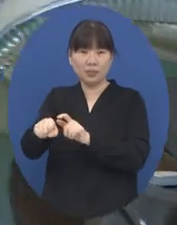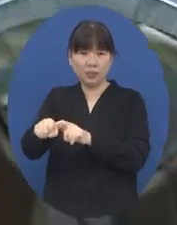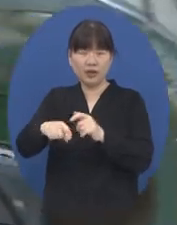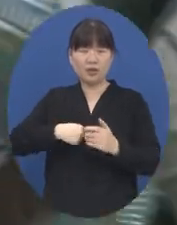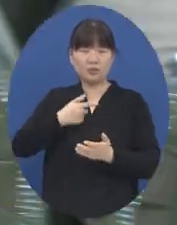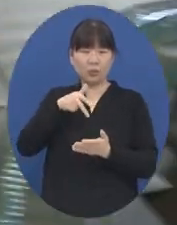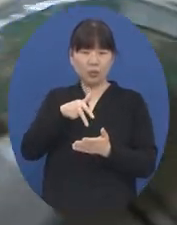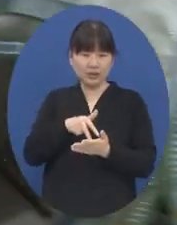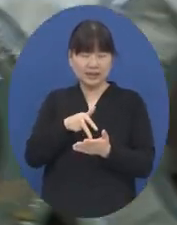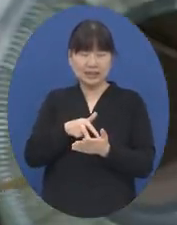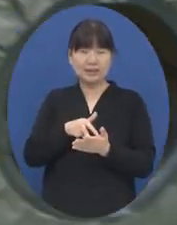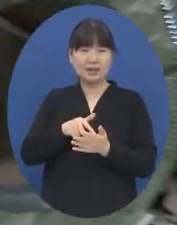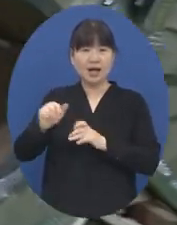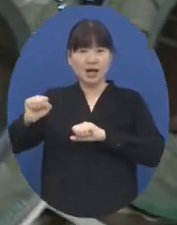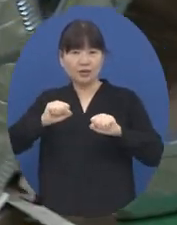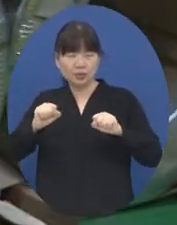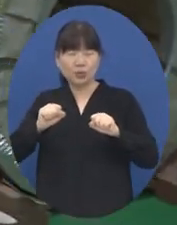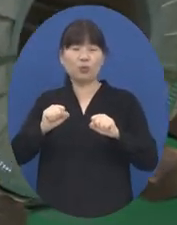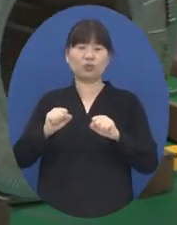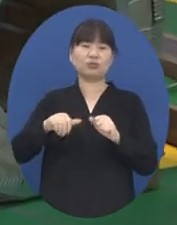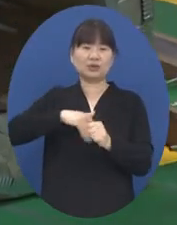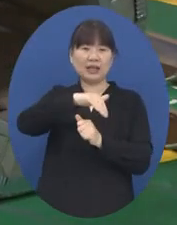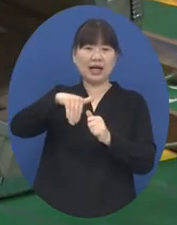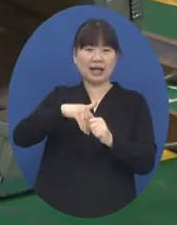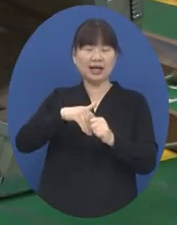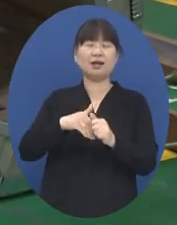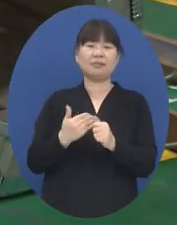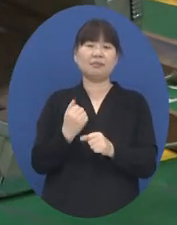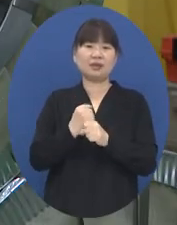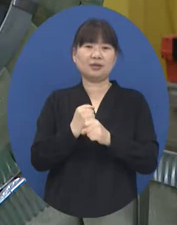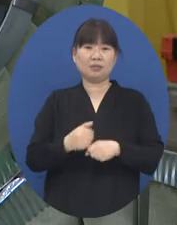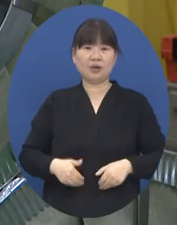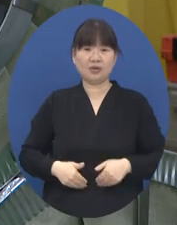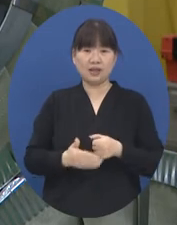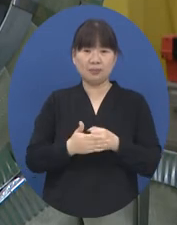생태계 조성이 시급해지고 있는 상황이라며 복귀 기업의 조기